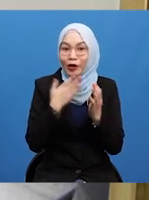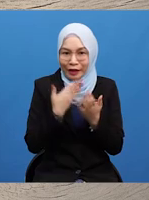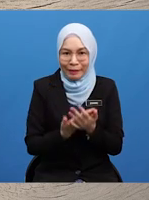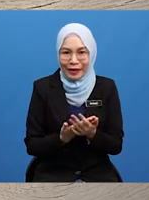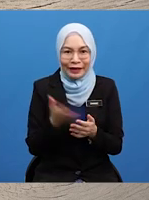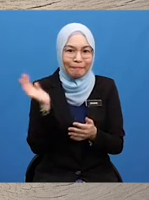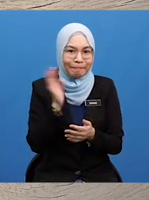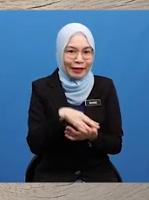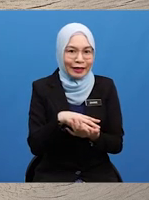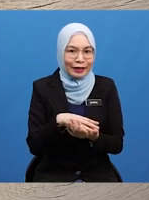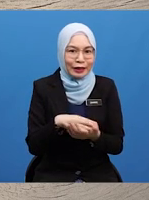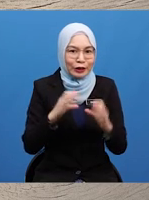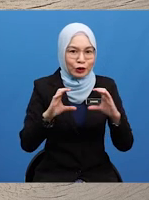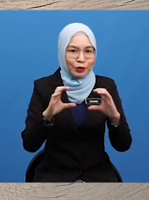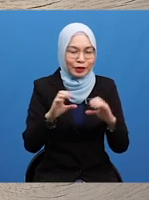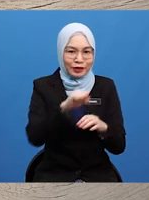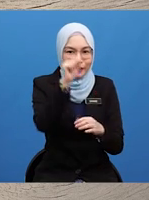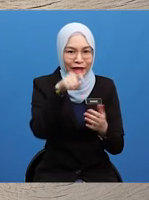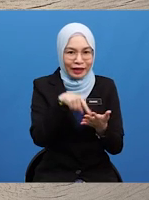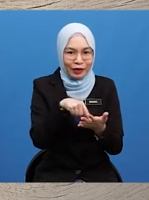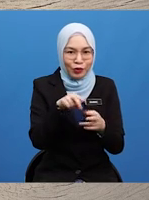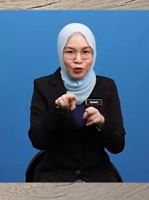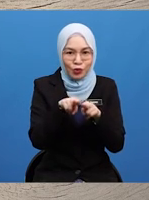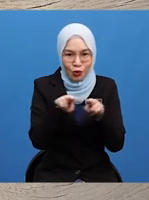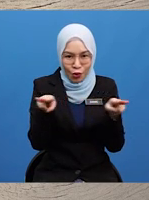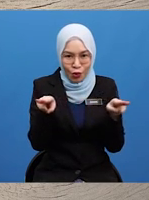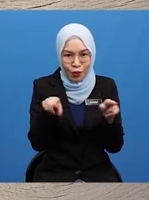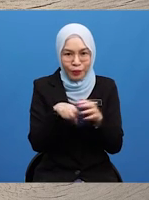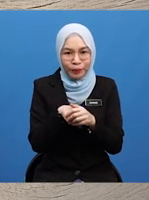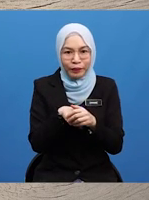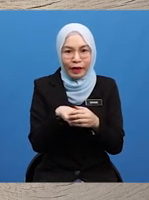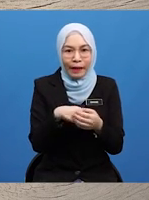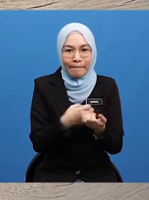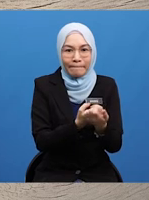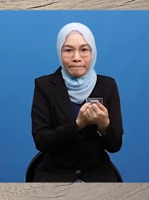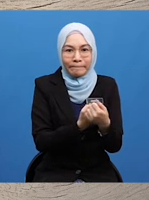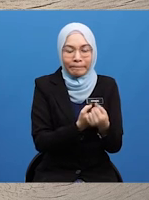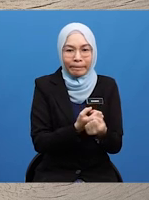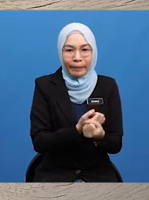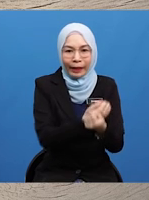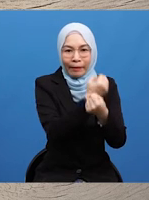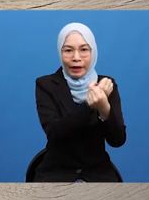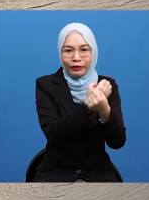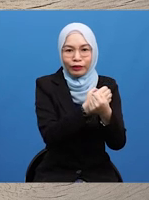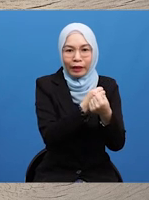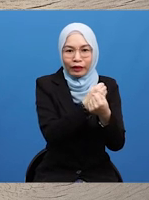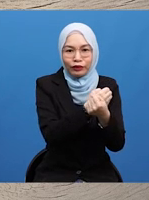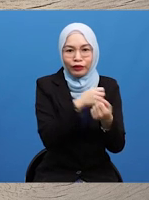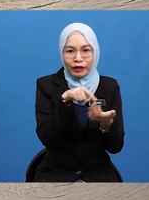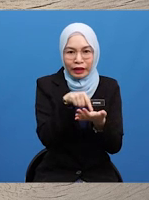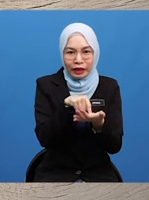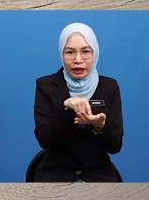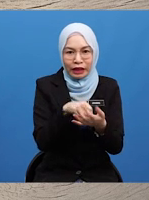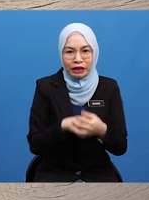sekata. Seperti batu. Batu tidak mempunyai ukuran panjang